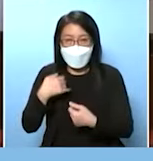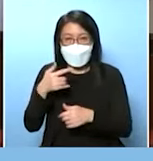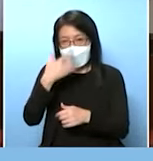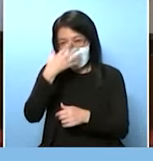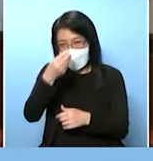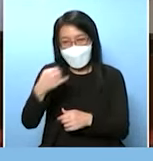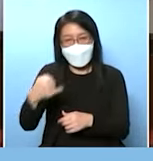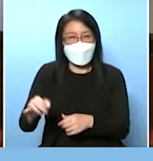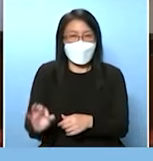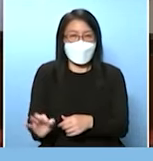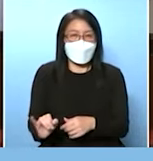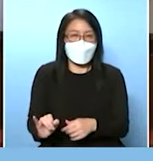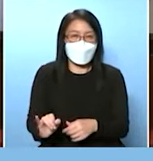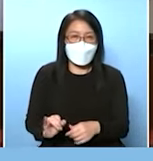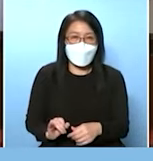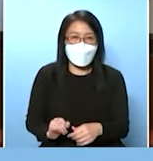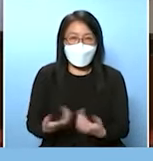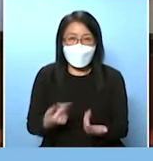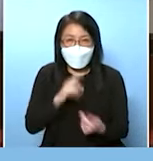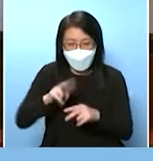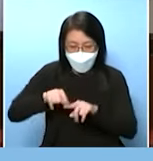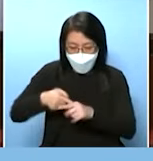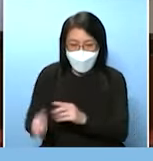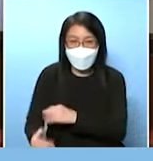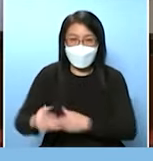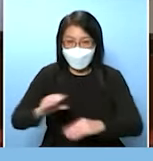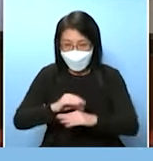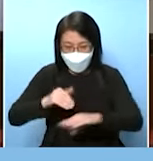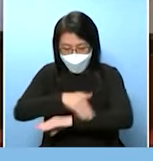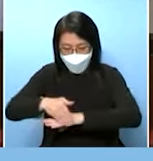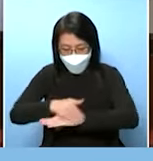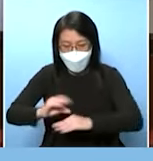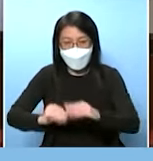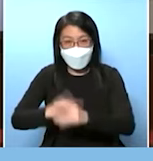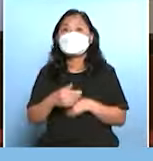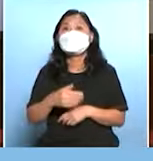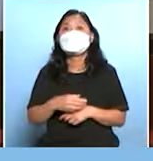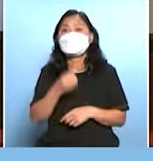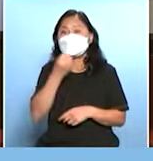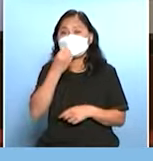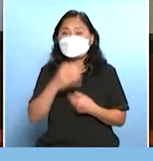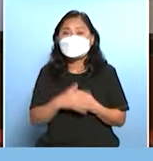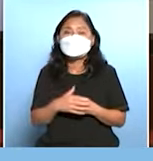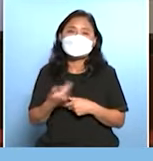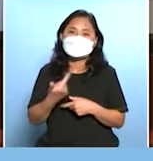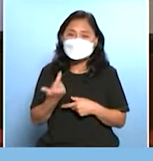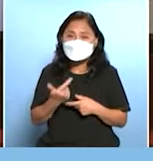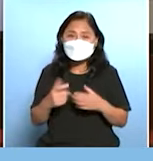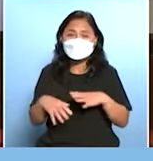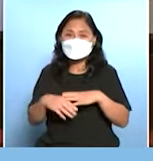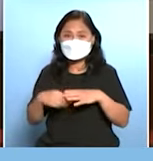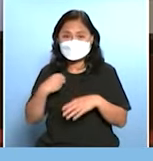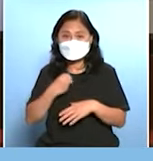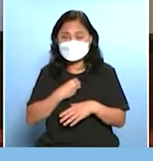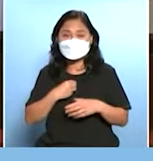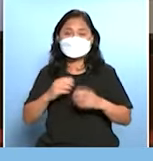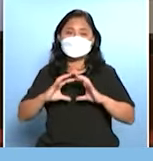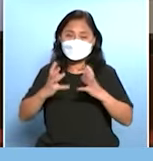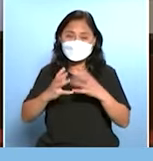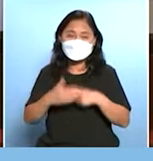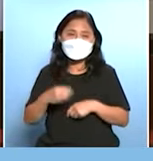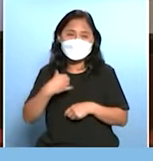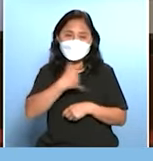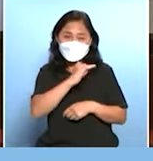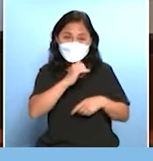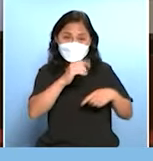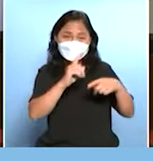事實上，隨住大灣區規劃成型，近年已經有不少本港啊，以至係國內具規模的醫療機構進軍大